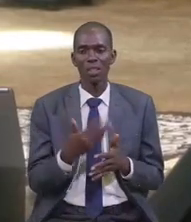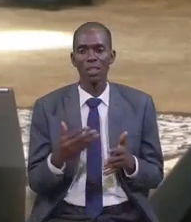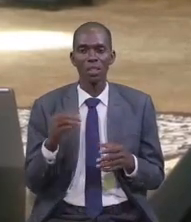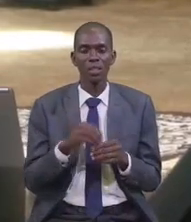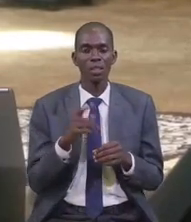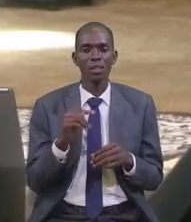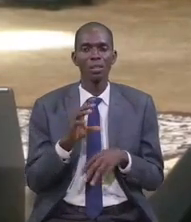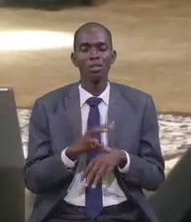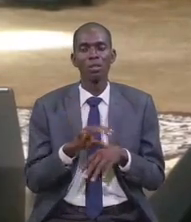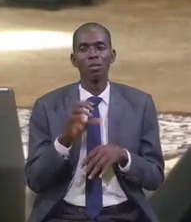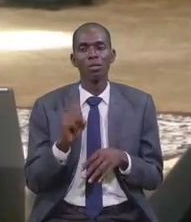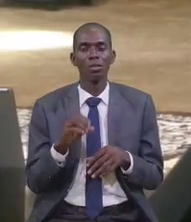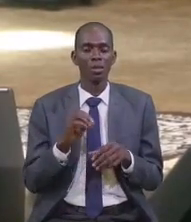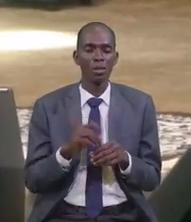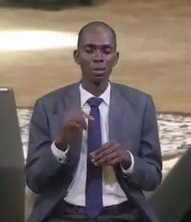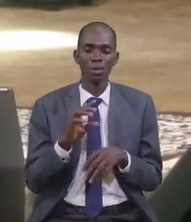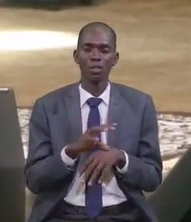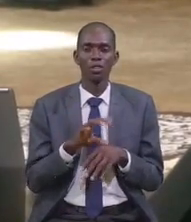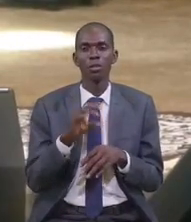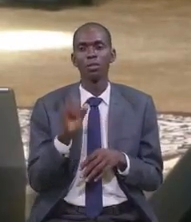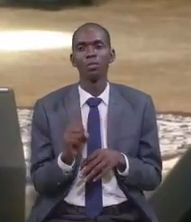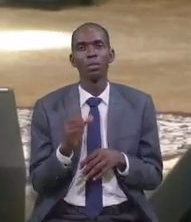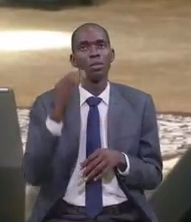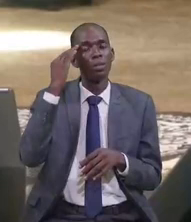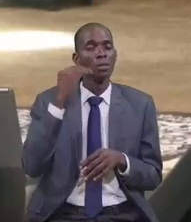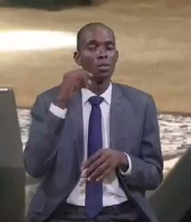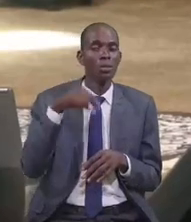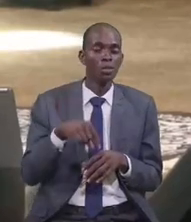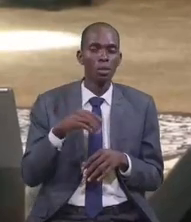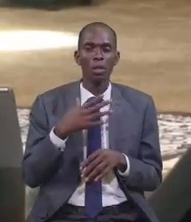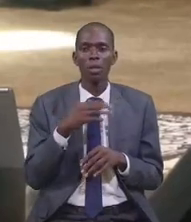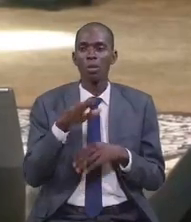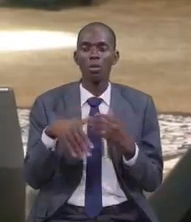dans les églises, au siège et dans toutes les églises partout.